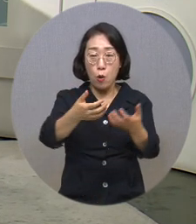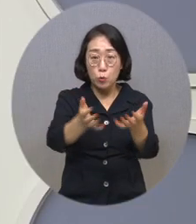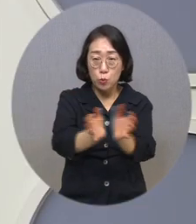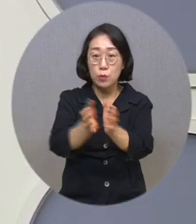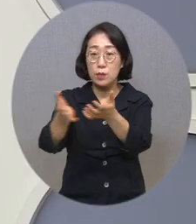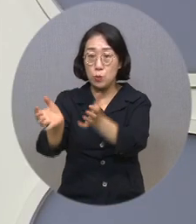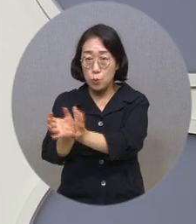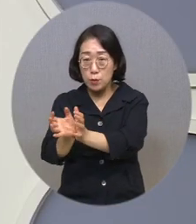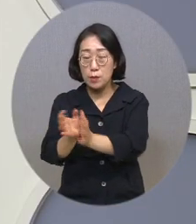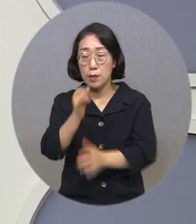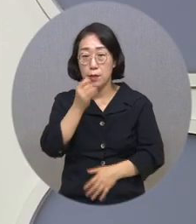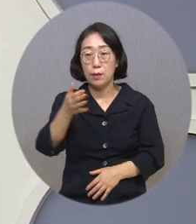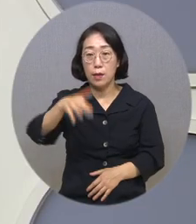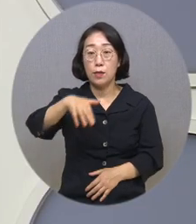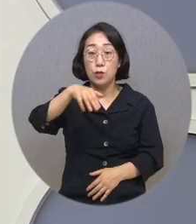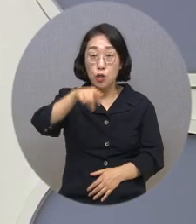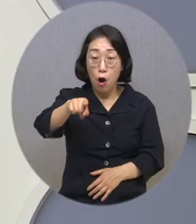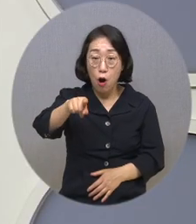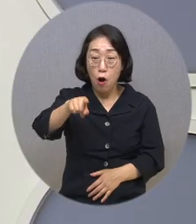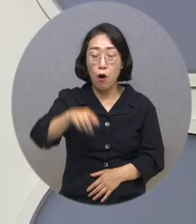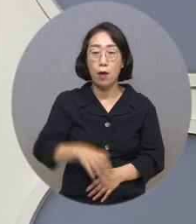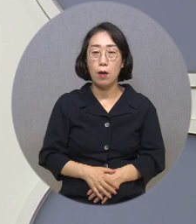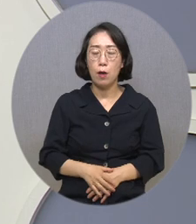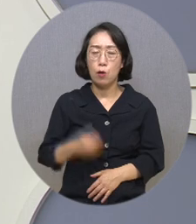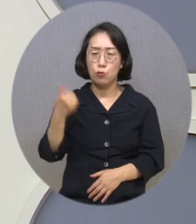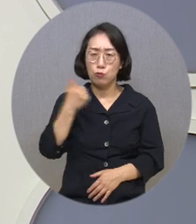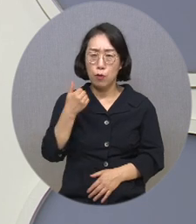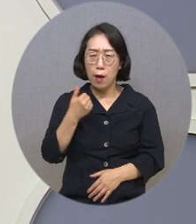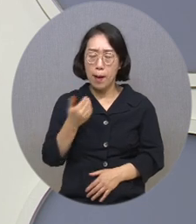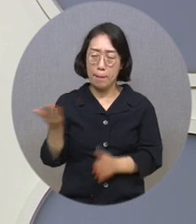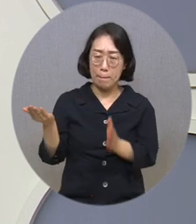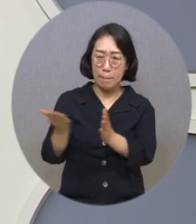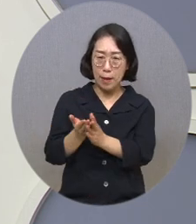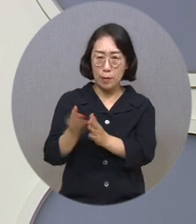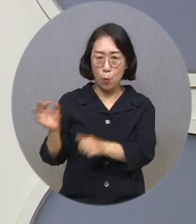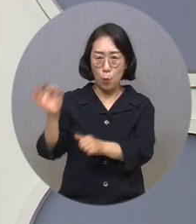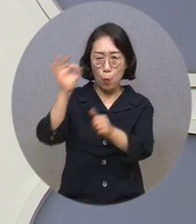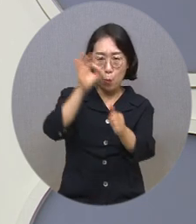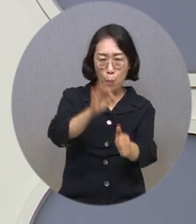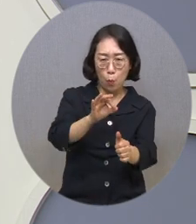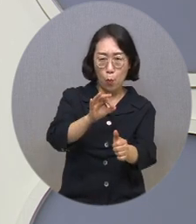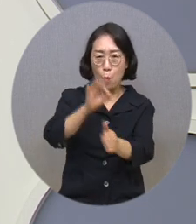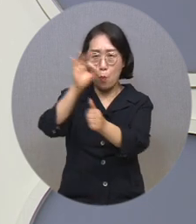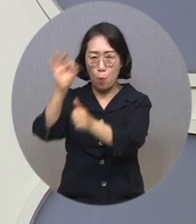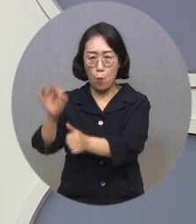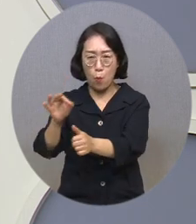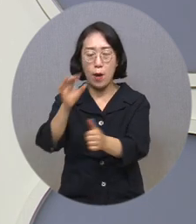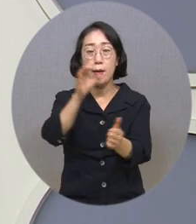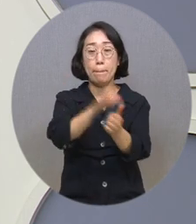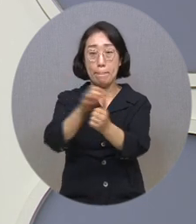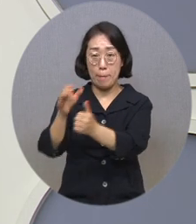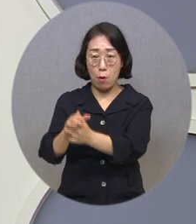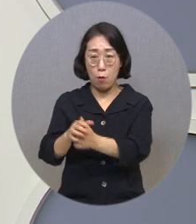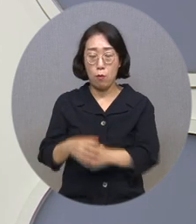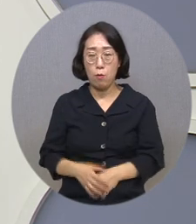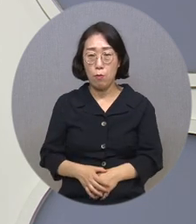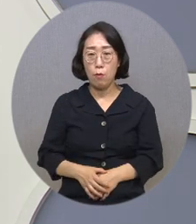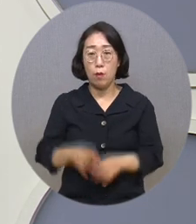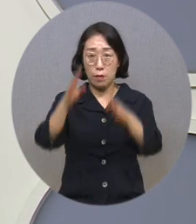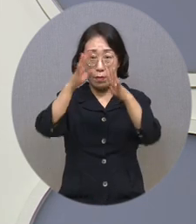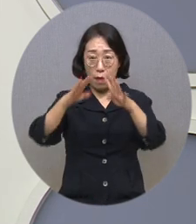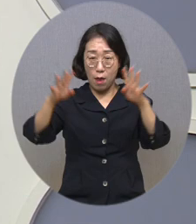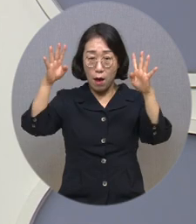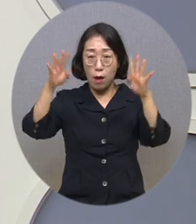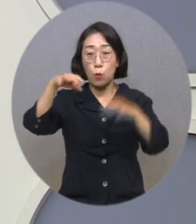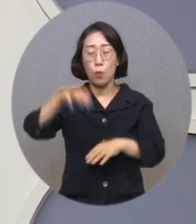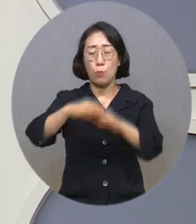이제 그 처에 과연 어떤 분이 가장 적임자일까? 예를 들면 대학이라고 해서 그 조직을 다